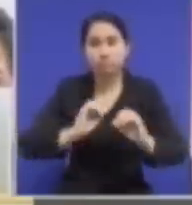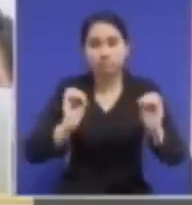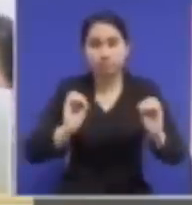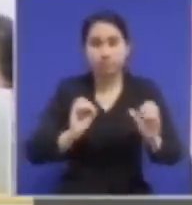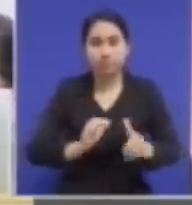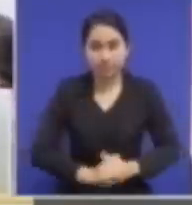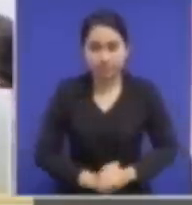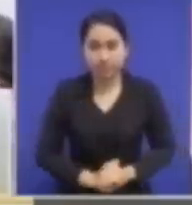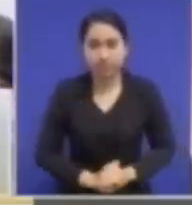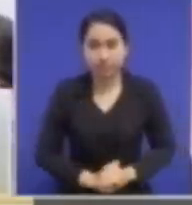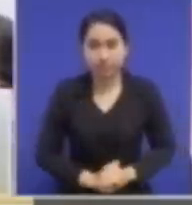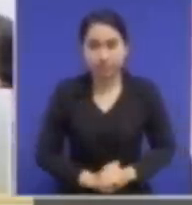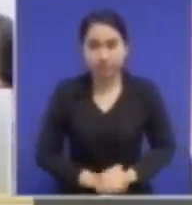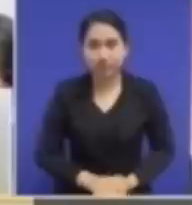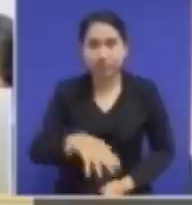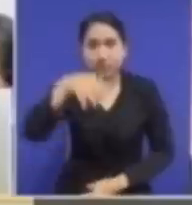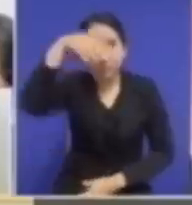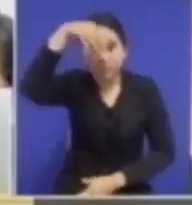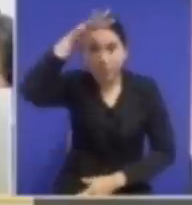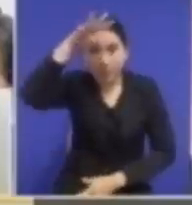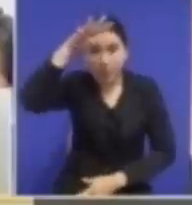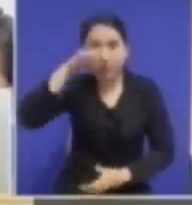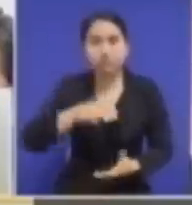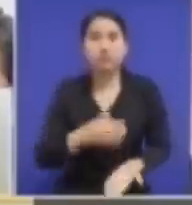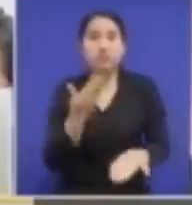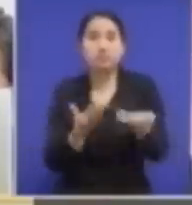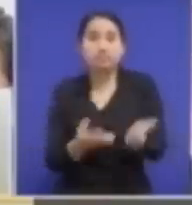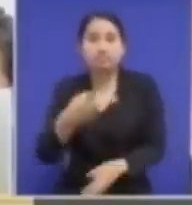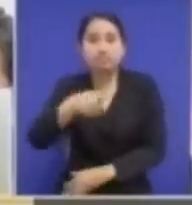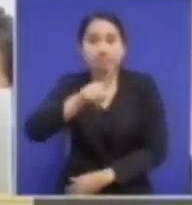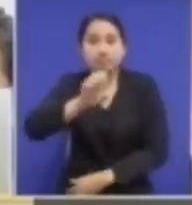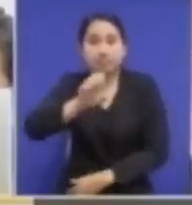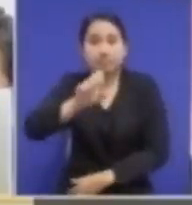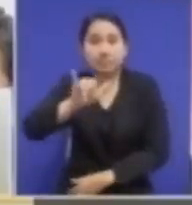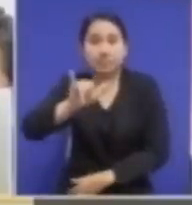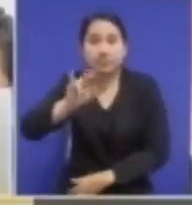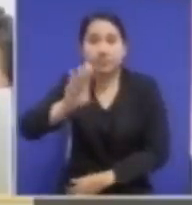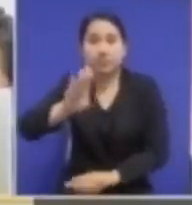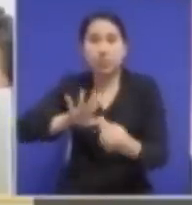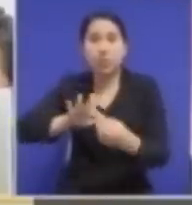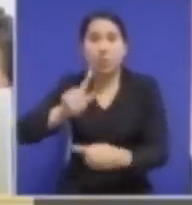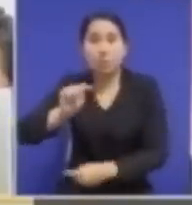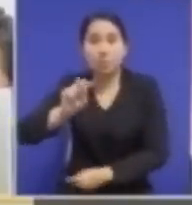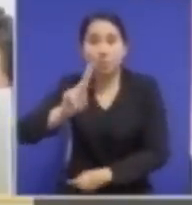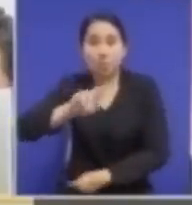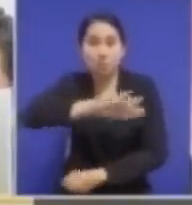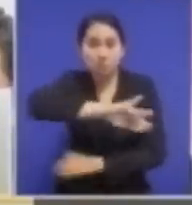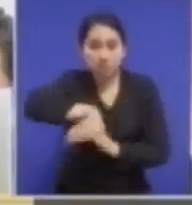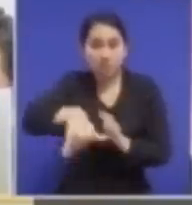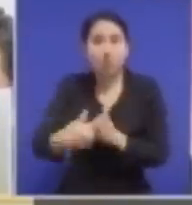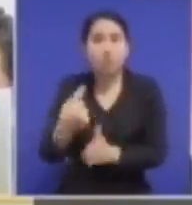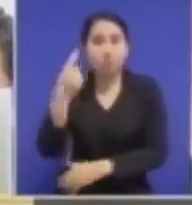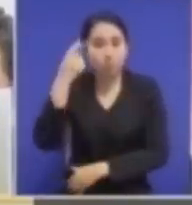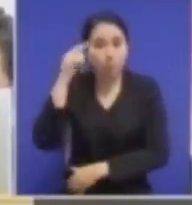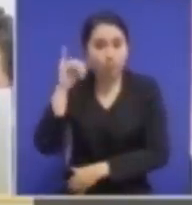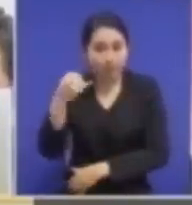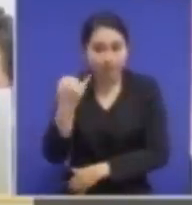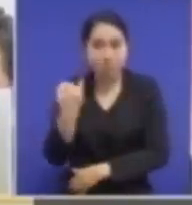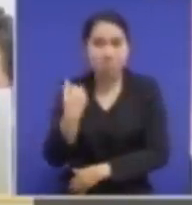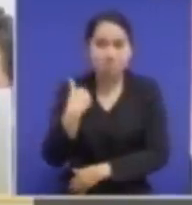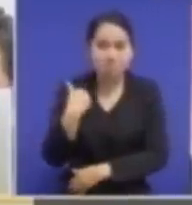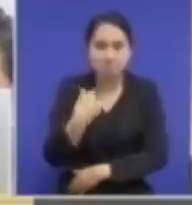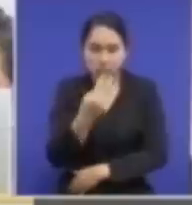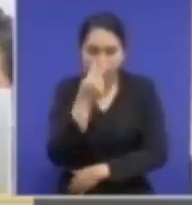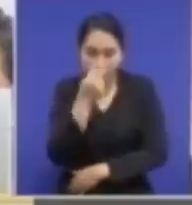ส่วนนายธนาธรหรือนายปิยบุตรเนี่ยไม่มีใครหรอกครับไม่รู้จักแล้วไม่มีใครไม่เคยติดตามนะครับ